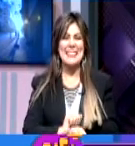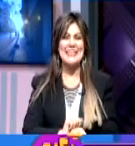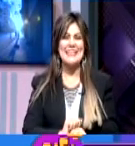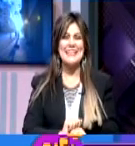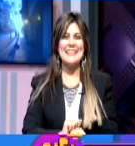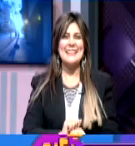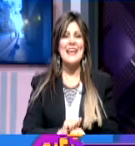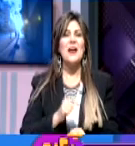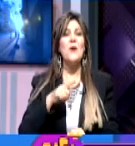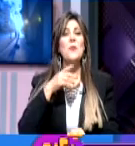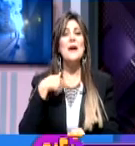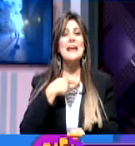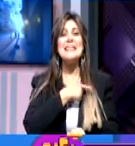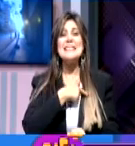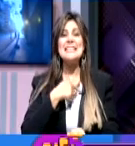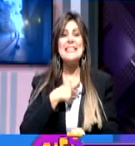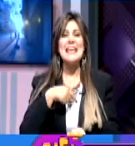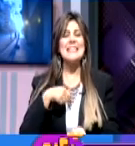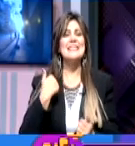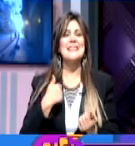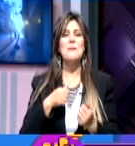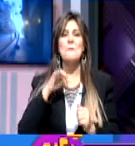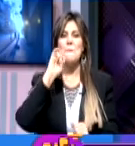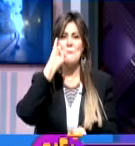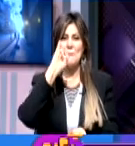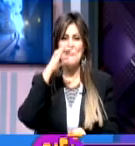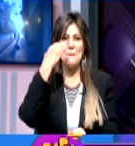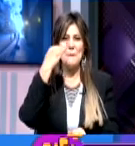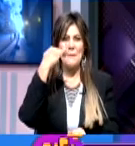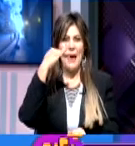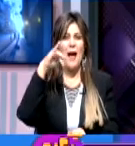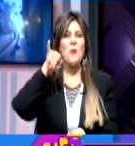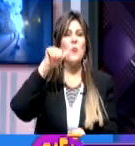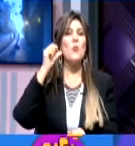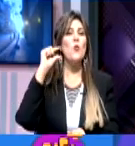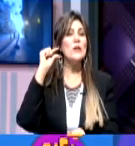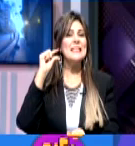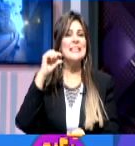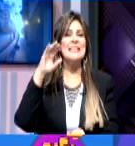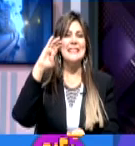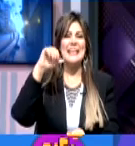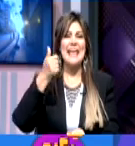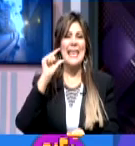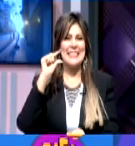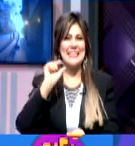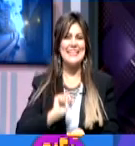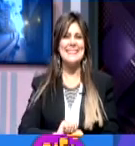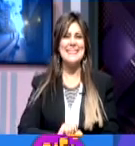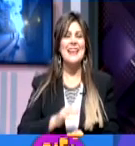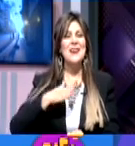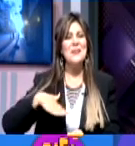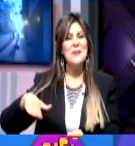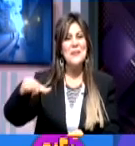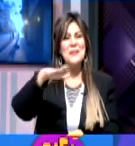وسيادة المستشار محمود جاد الراعي للقناة. تحياتي لكل الفريق العمل. ربنا